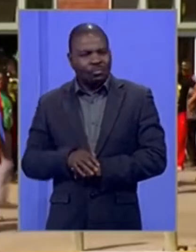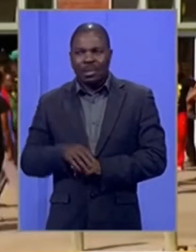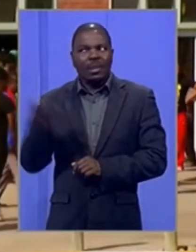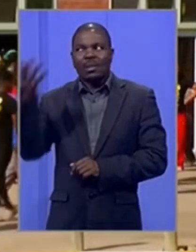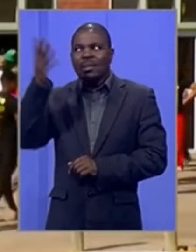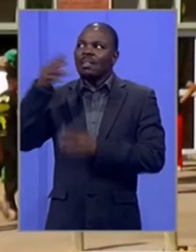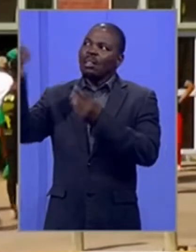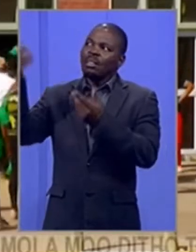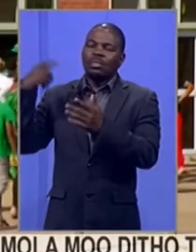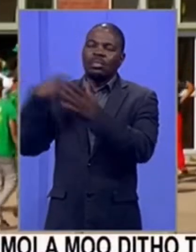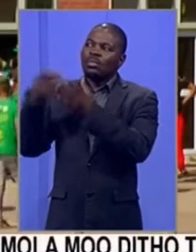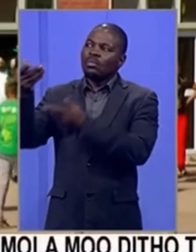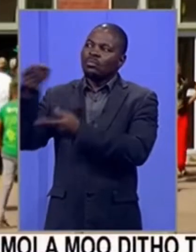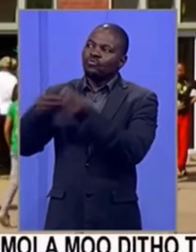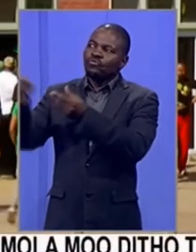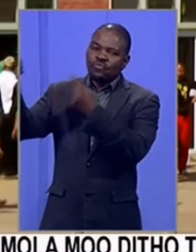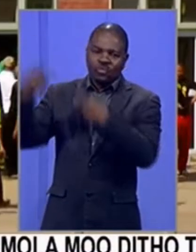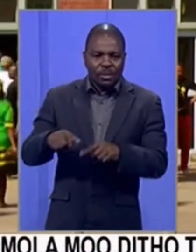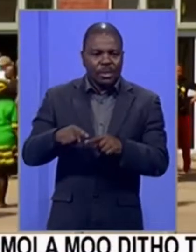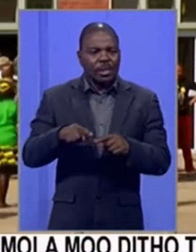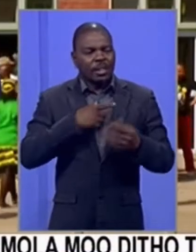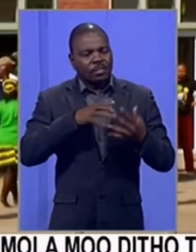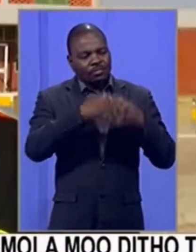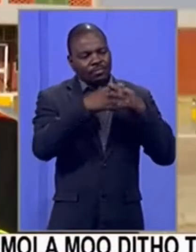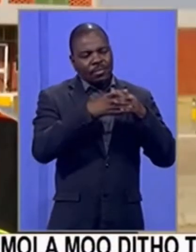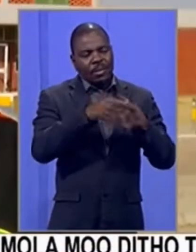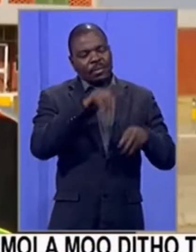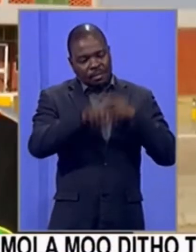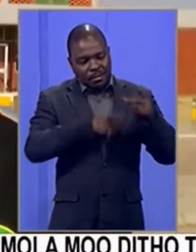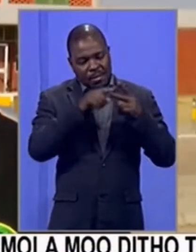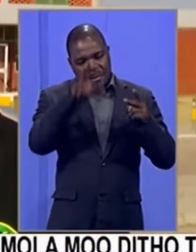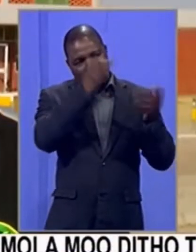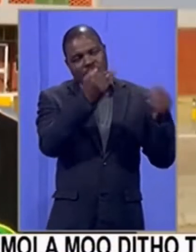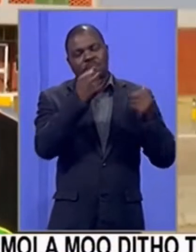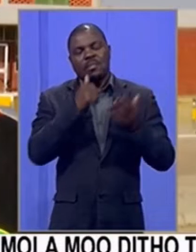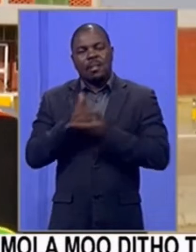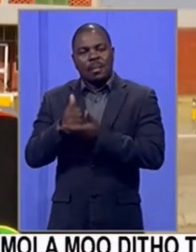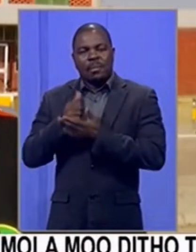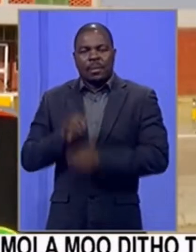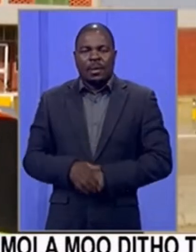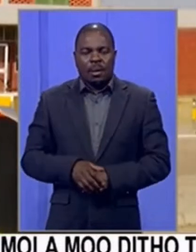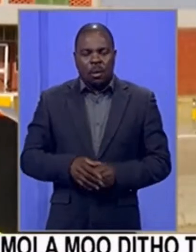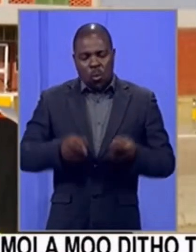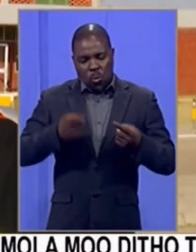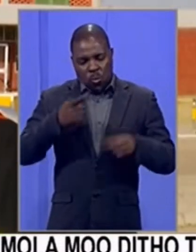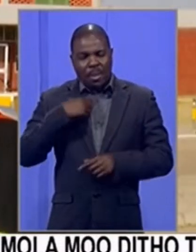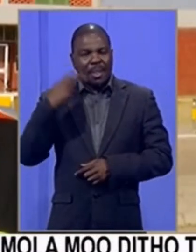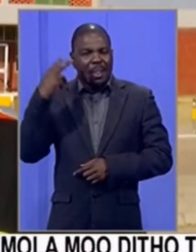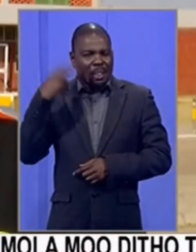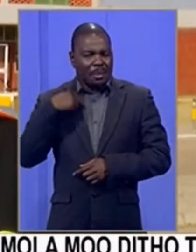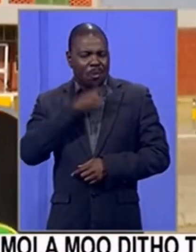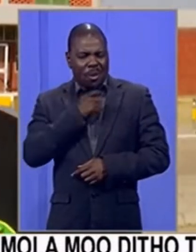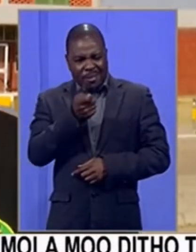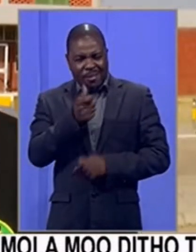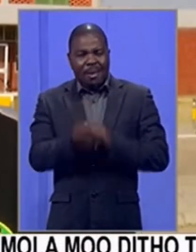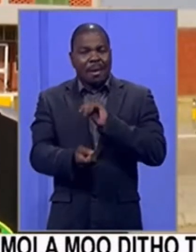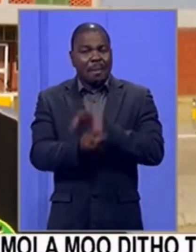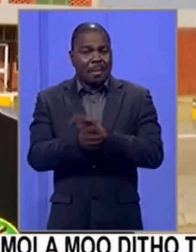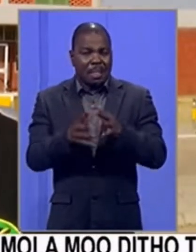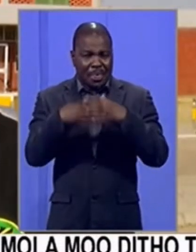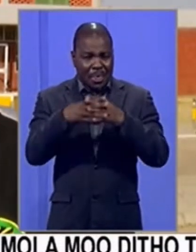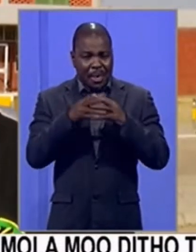merusu moo ho ileng ha tlameha hore ho bitswe mapolesa. Re tloa re nyamile gore o bile le ganyane that